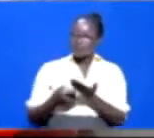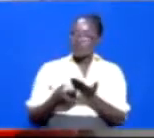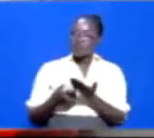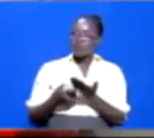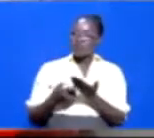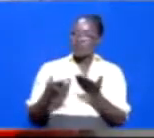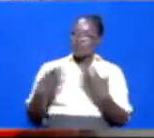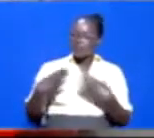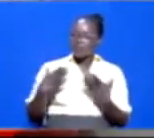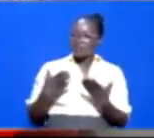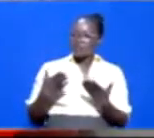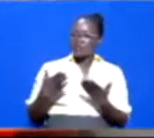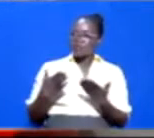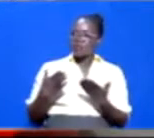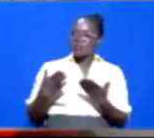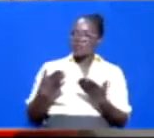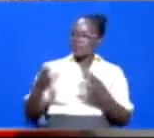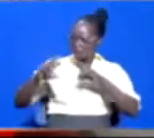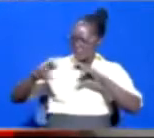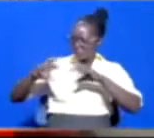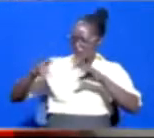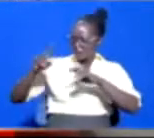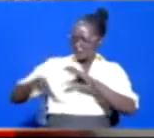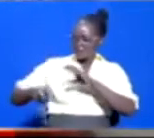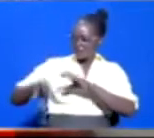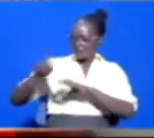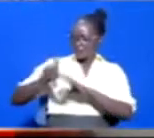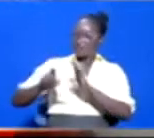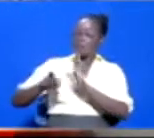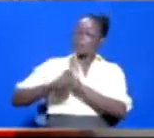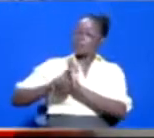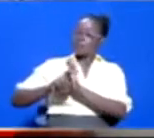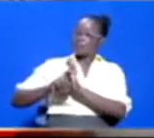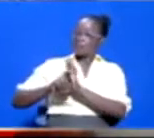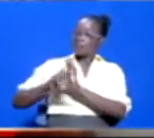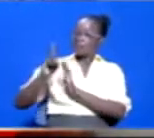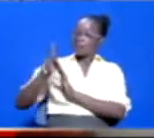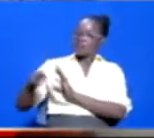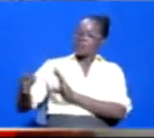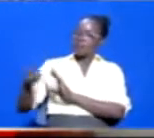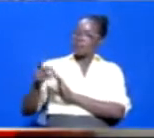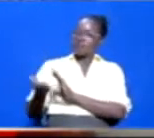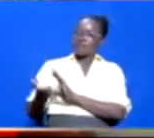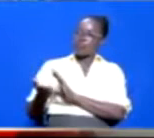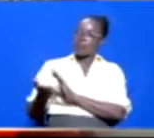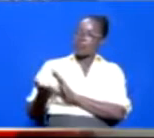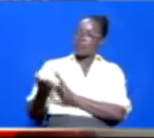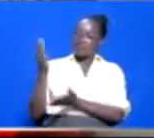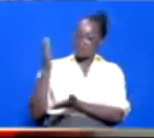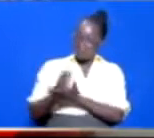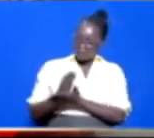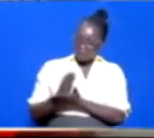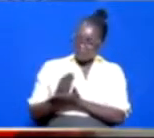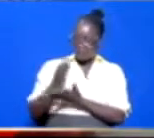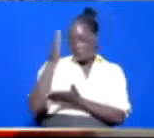wanapaswa wachunguzwe na DPP, ndio DPP waweze kupata ukweli ya kujua ni